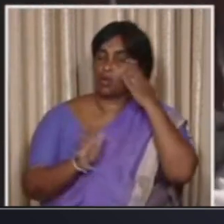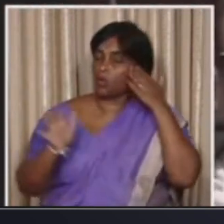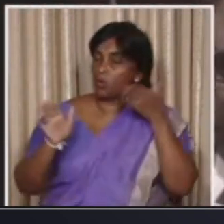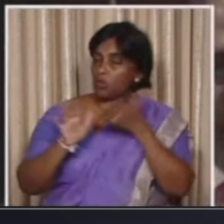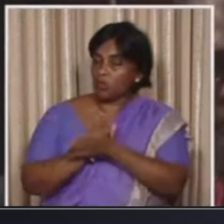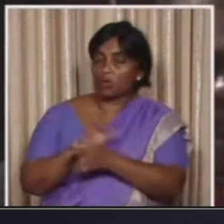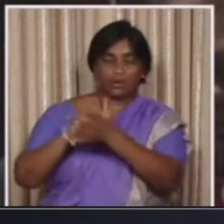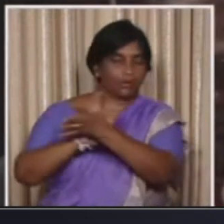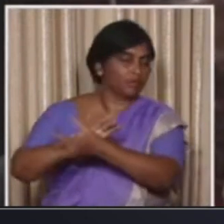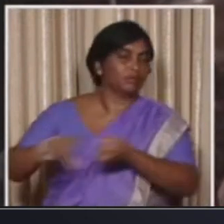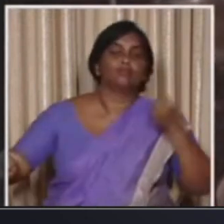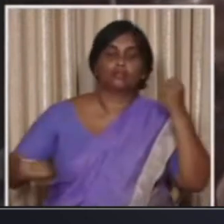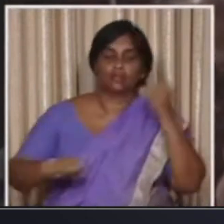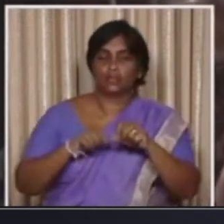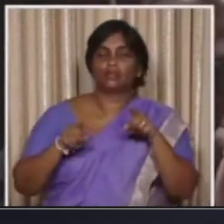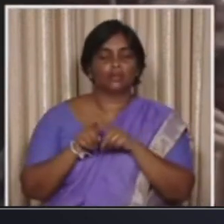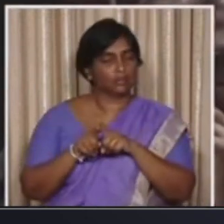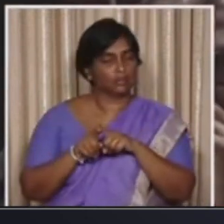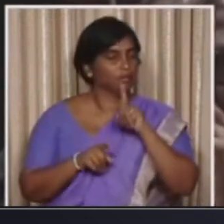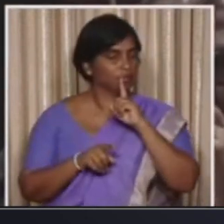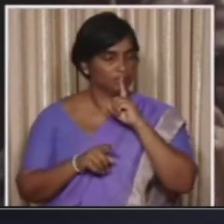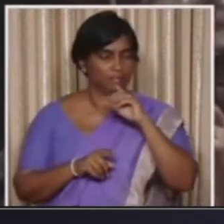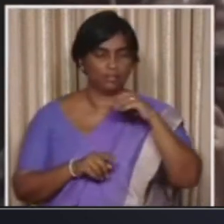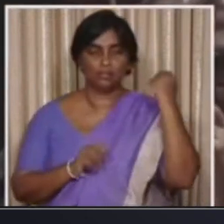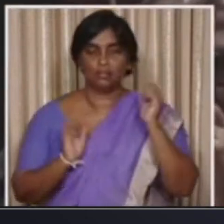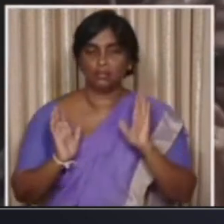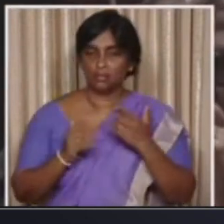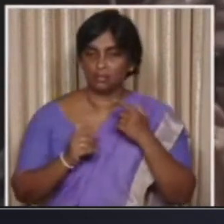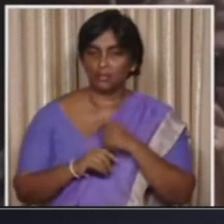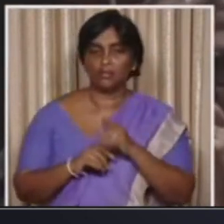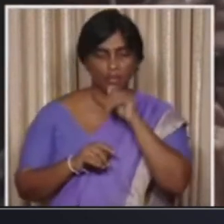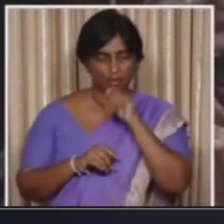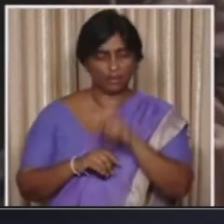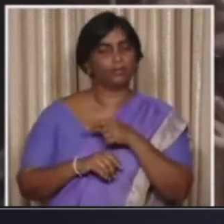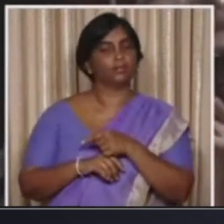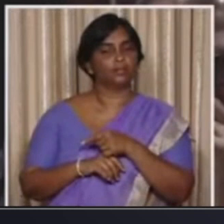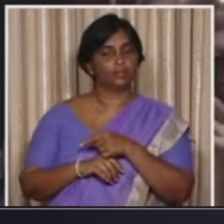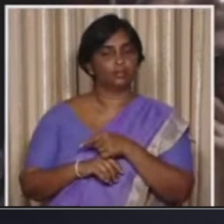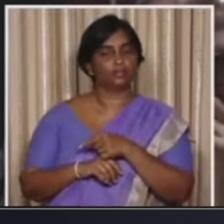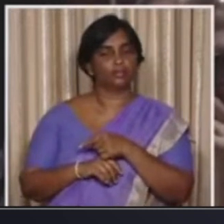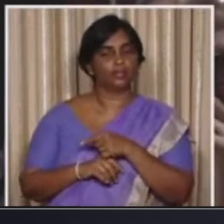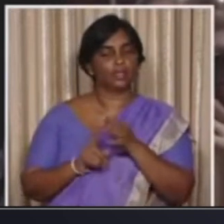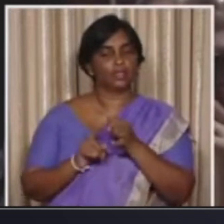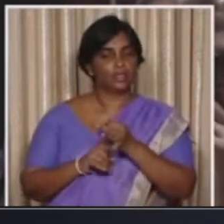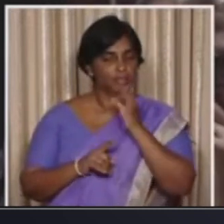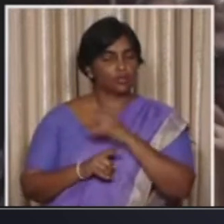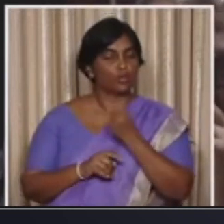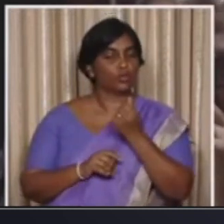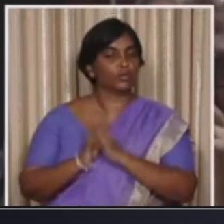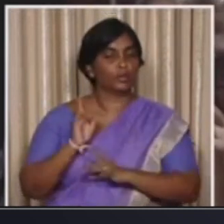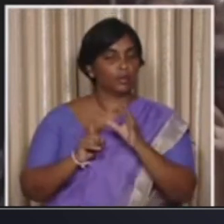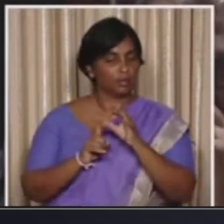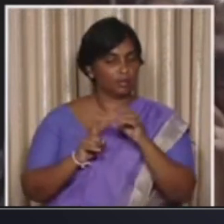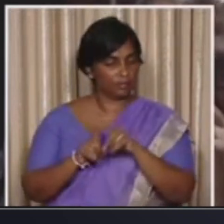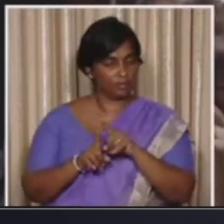men kanapita harawala kiyalai එතුමා මේ කතාව පටන් ගන්න. ඇත්තම මේ ජනාධිපතිතුමා මුදල් අමාත්‍යවරයා